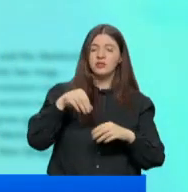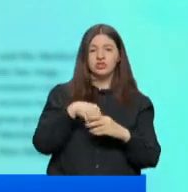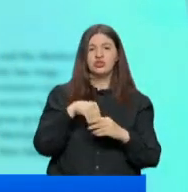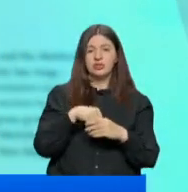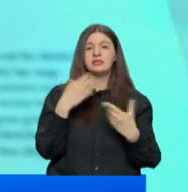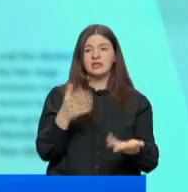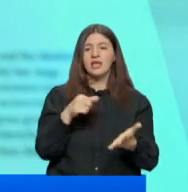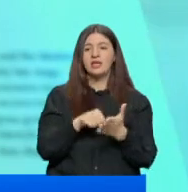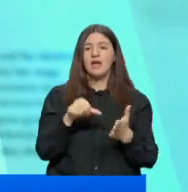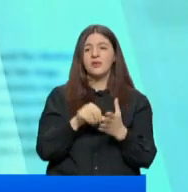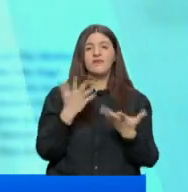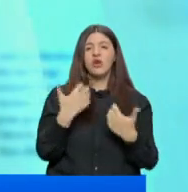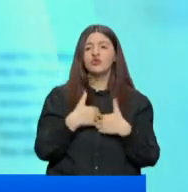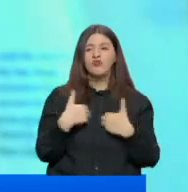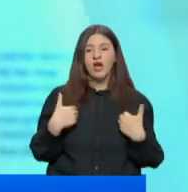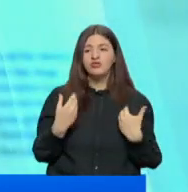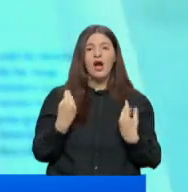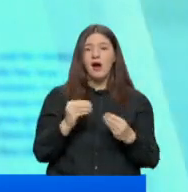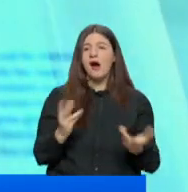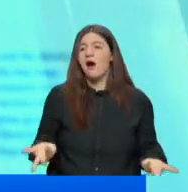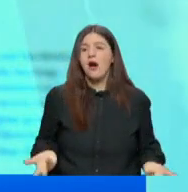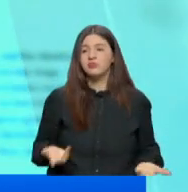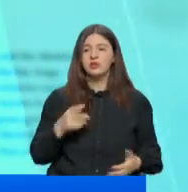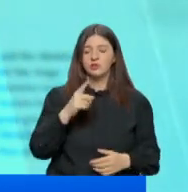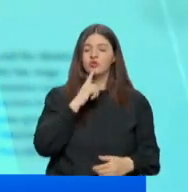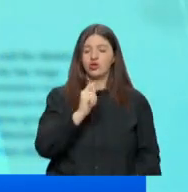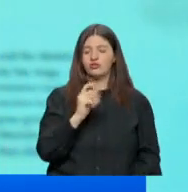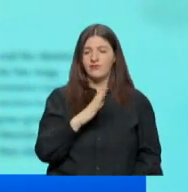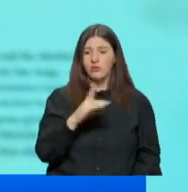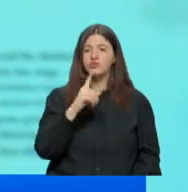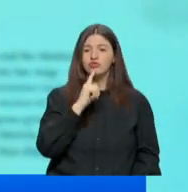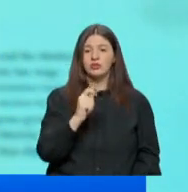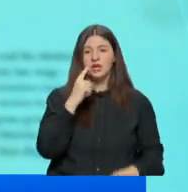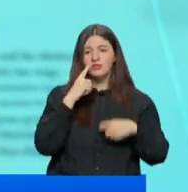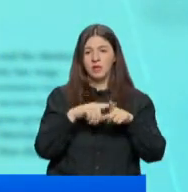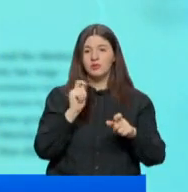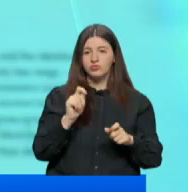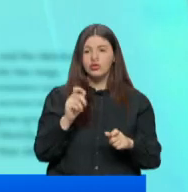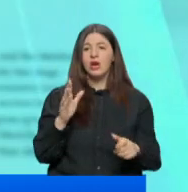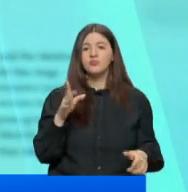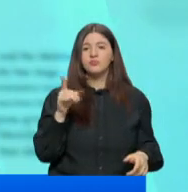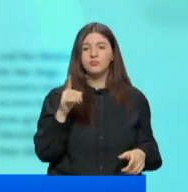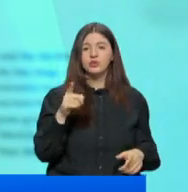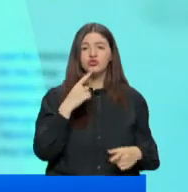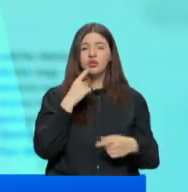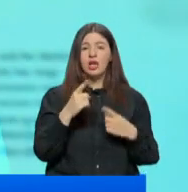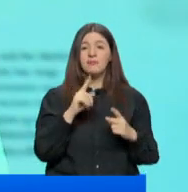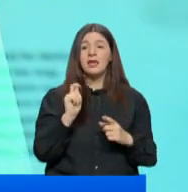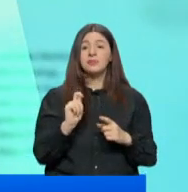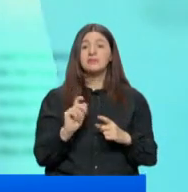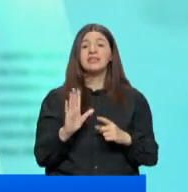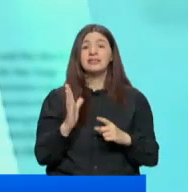ise takvim veya güvence verilmedi. Şimdi sözler var. Bu sözler takip edilecek ve bu vaatler yerine